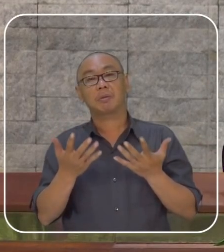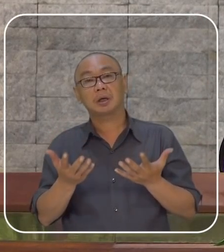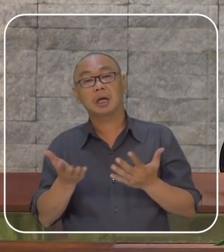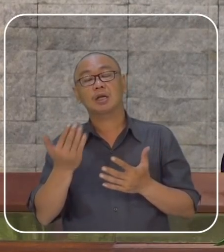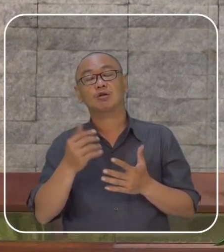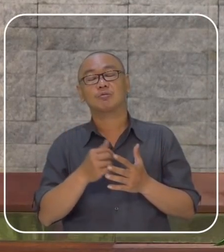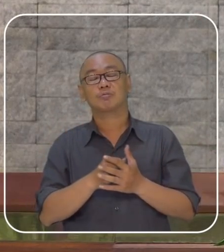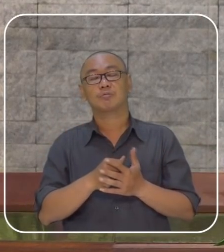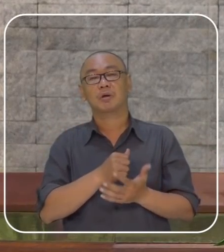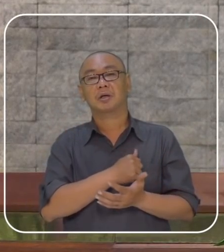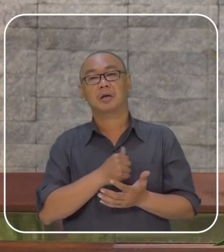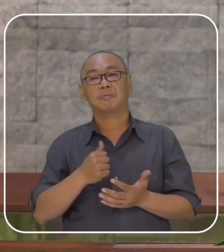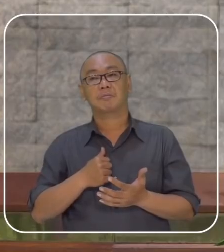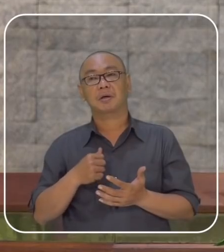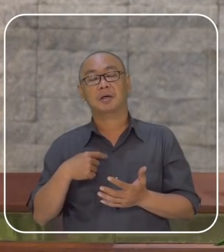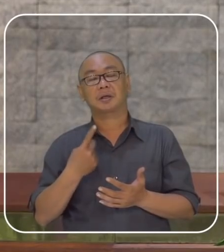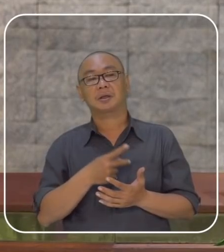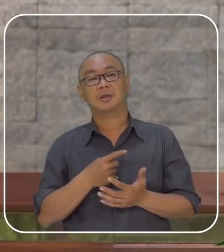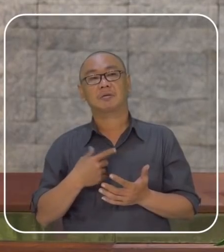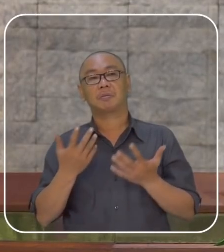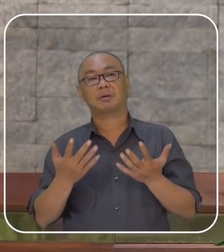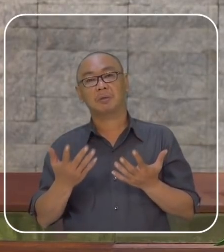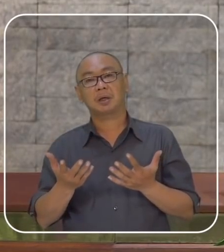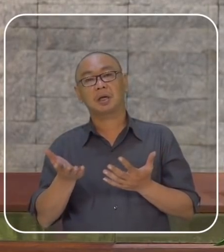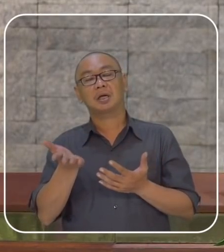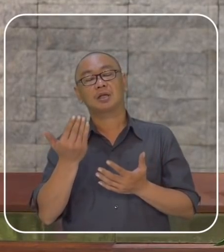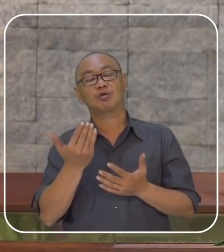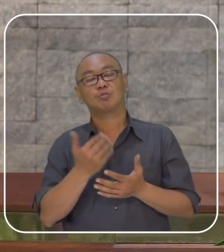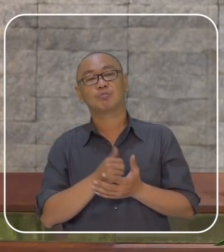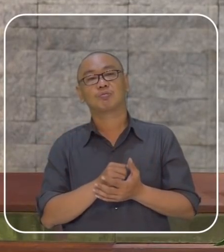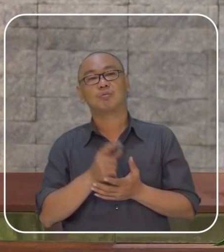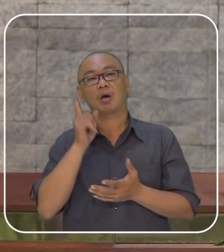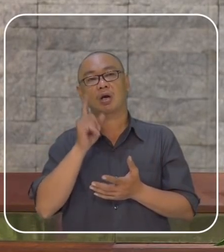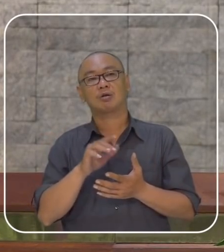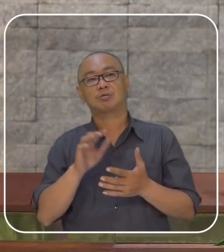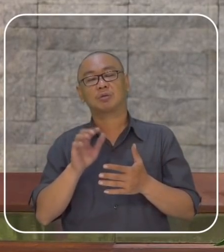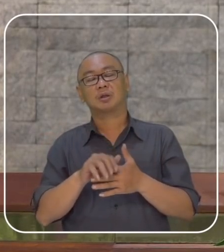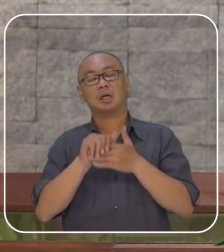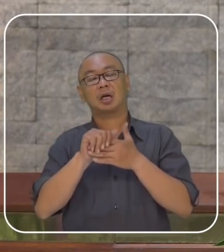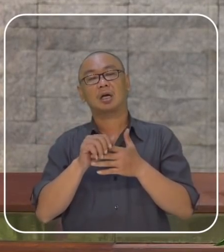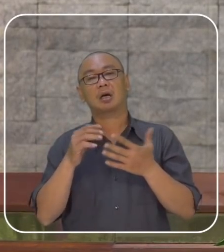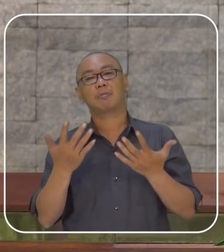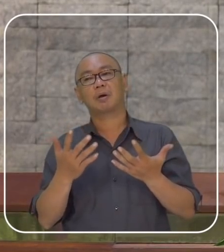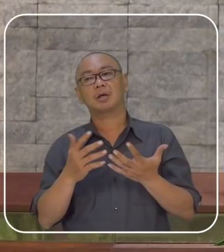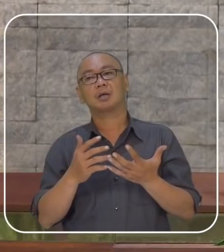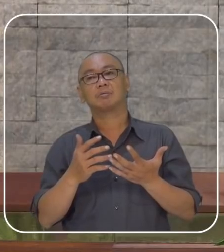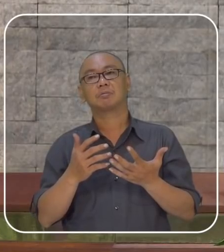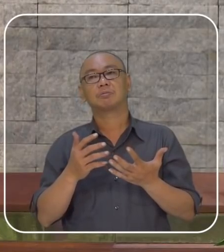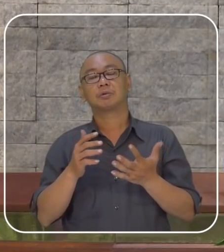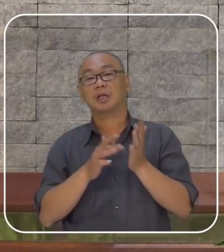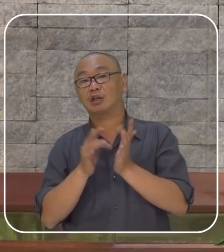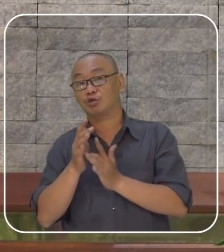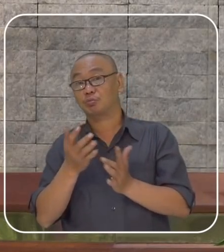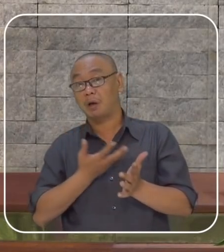spiritualitas kita, bagaimana hidup kita juga harus berpadanan dengan apa yang diinginkan oleh